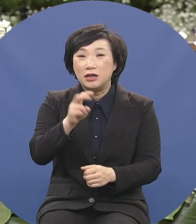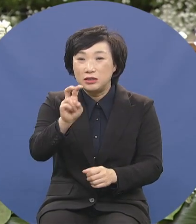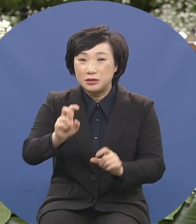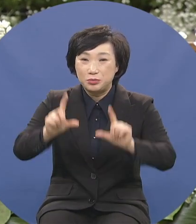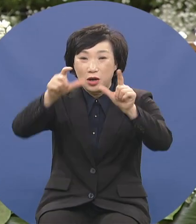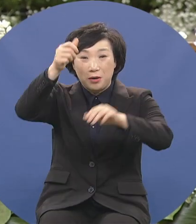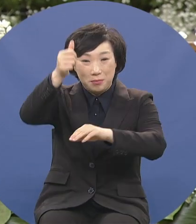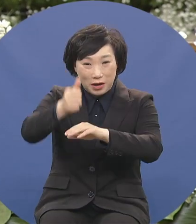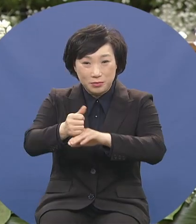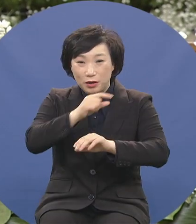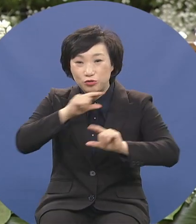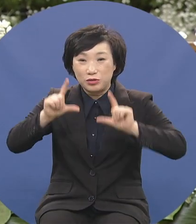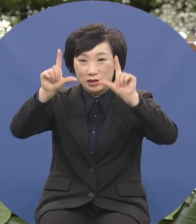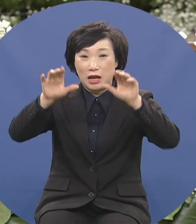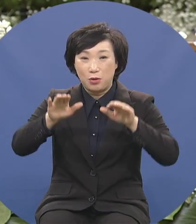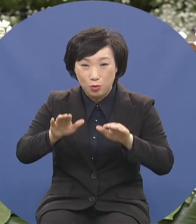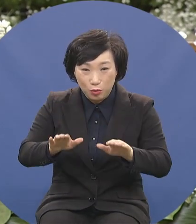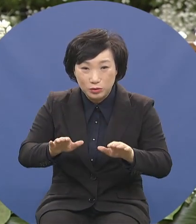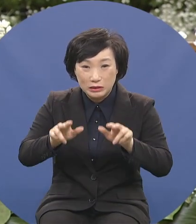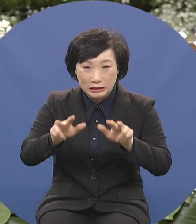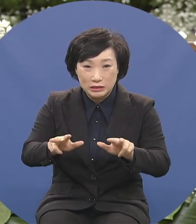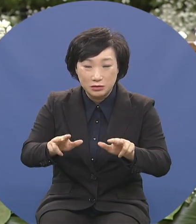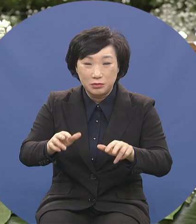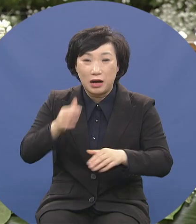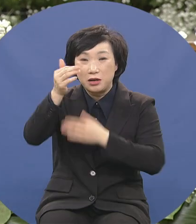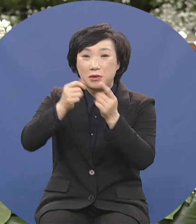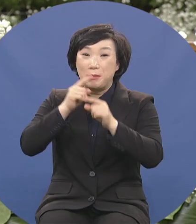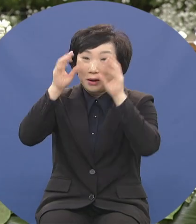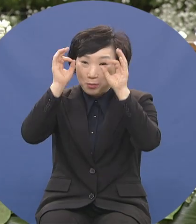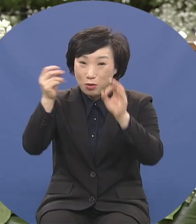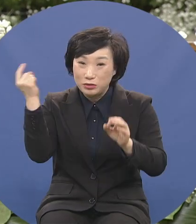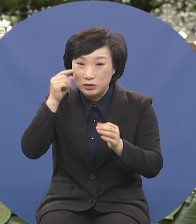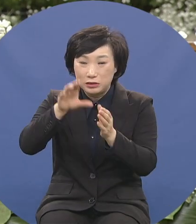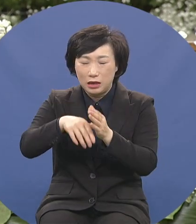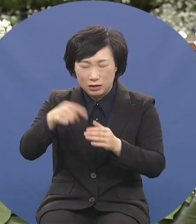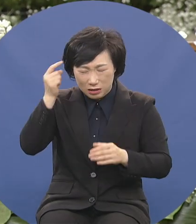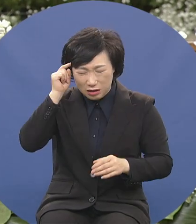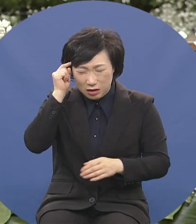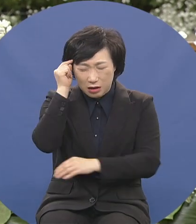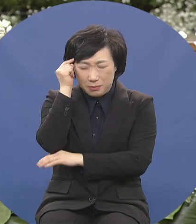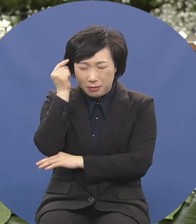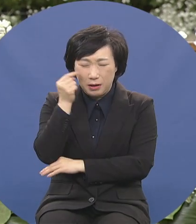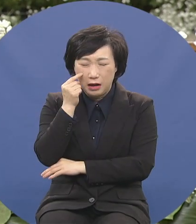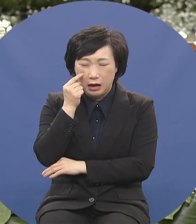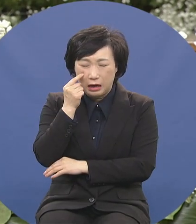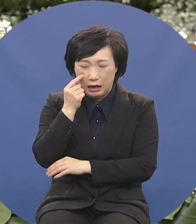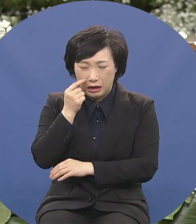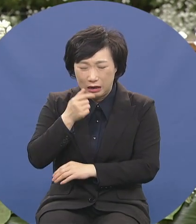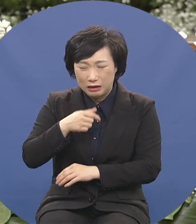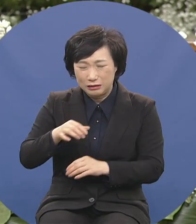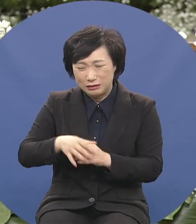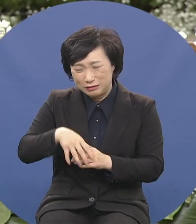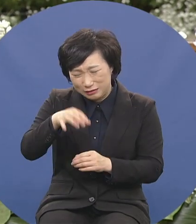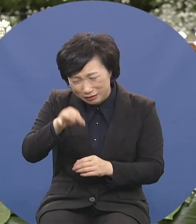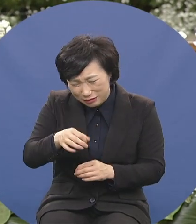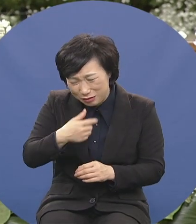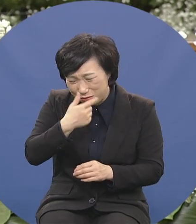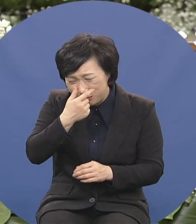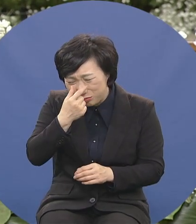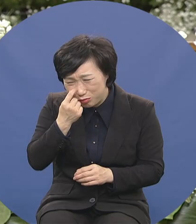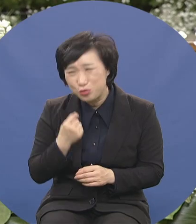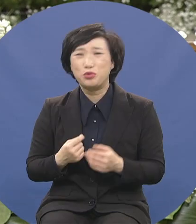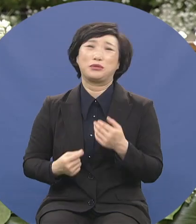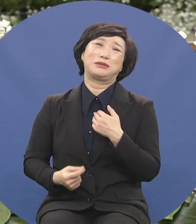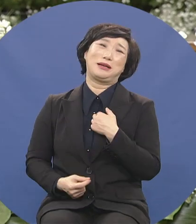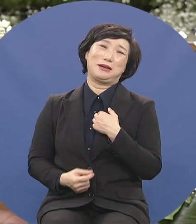2020년도 마지막 주 오늘 말씀을 들으며 생각하니 초라하냐고 말이야. 얼마나